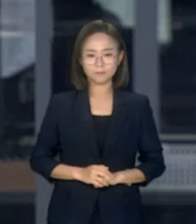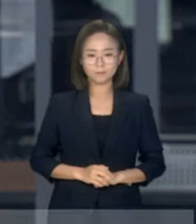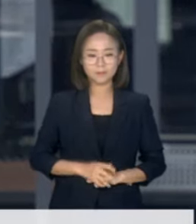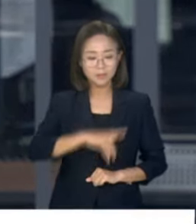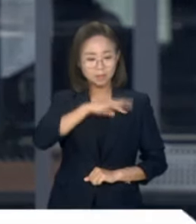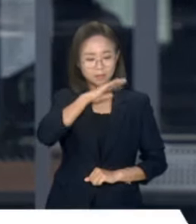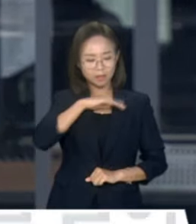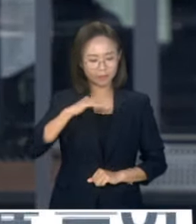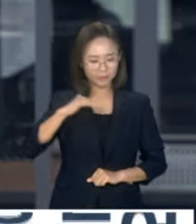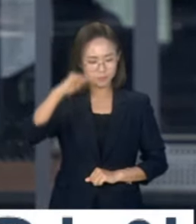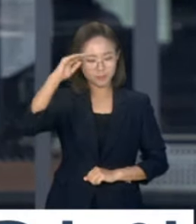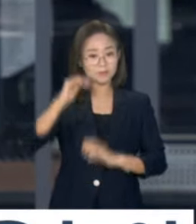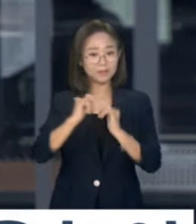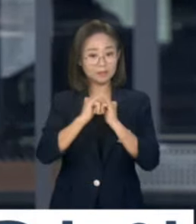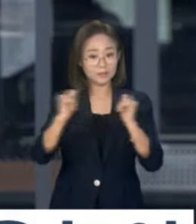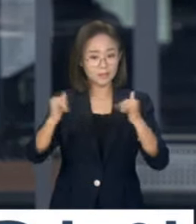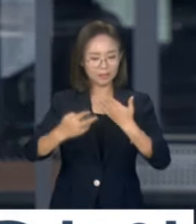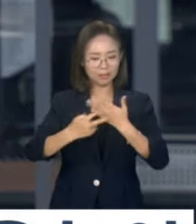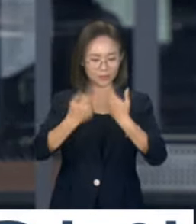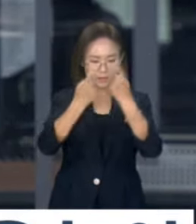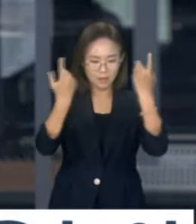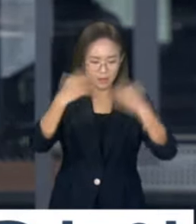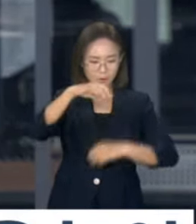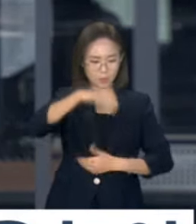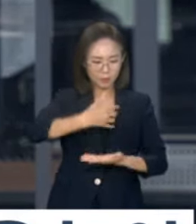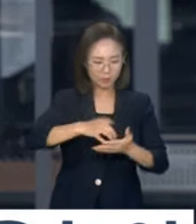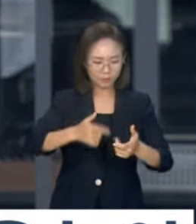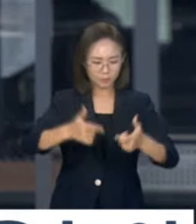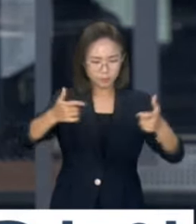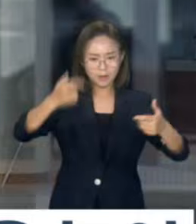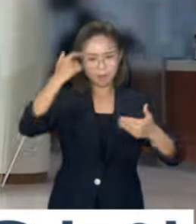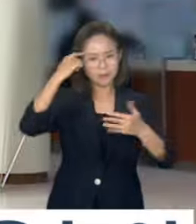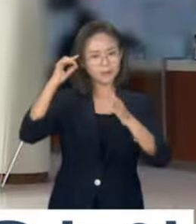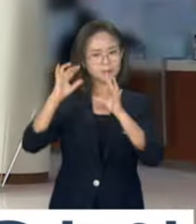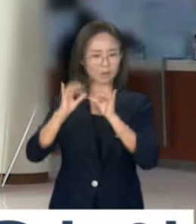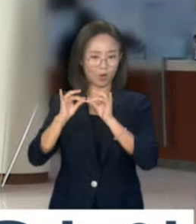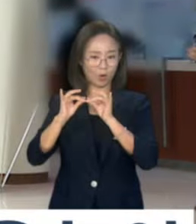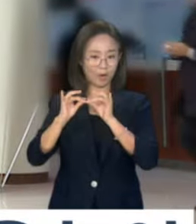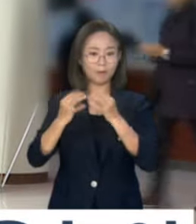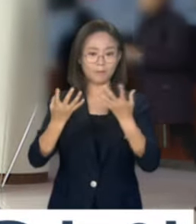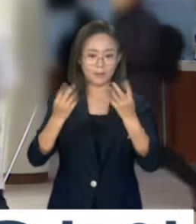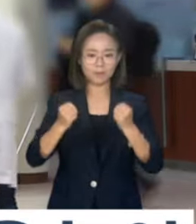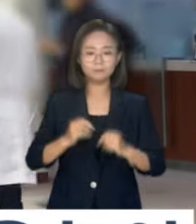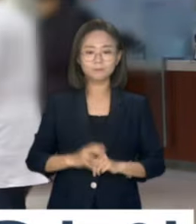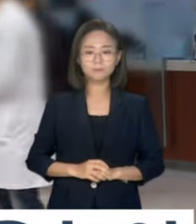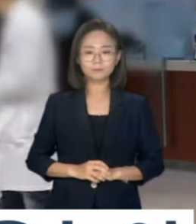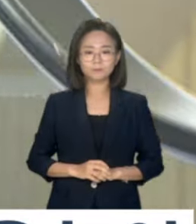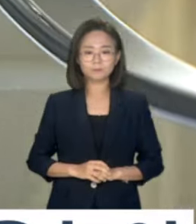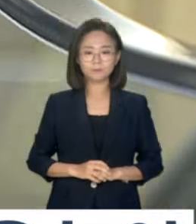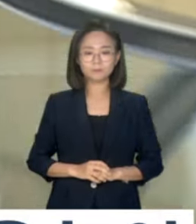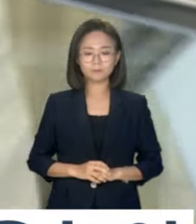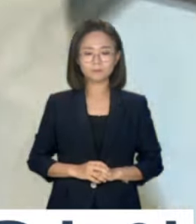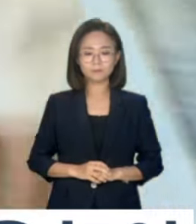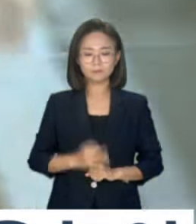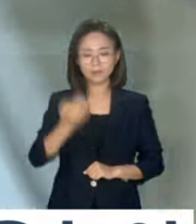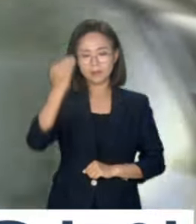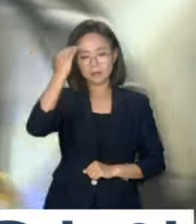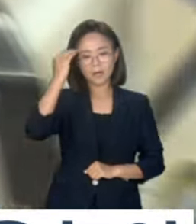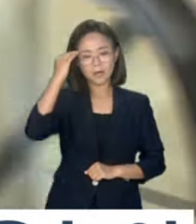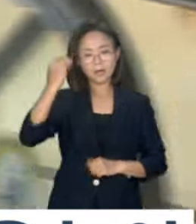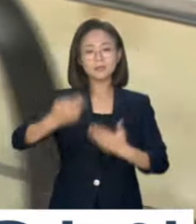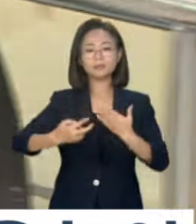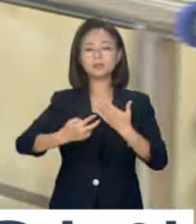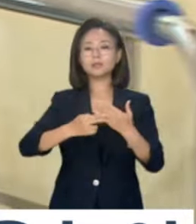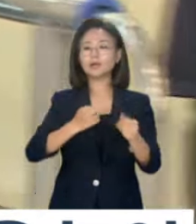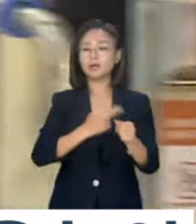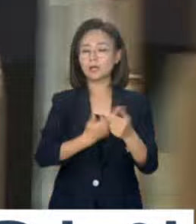나이가 많은 의사일 록 의과대학 정원 확대 찬성하는 비율이 늘어나는 것으로 나타났습니다 대한의사 협회